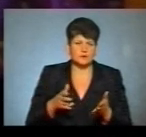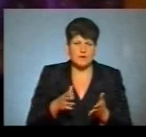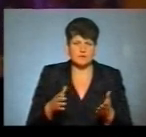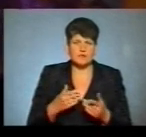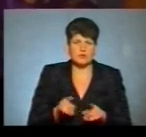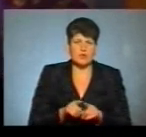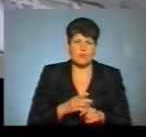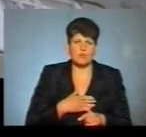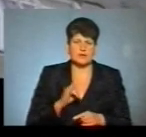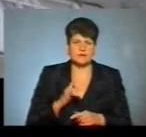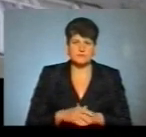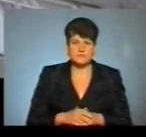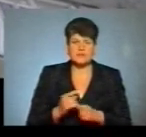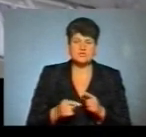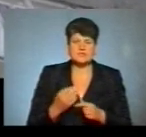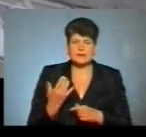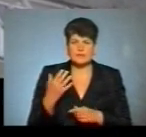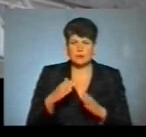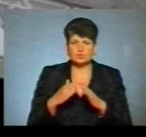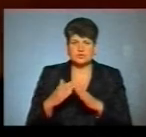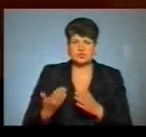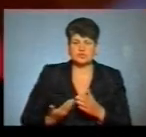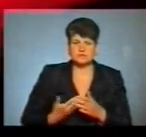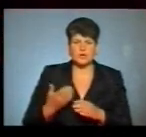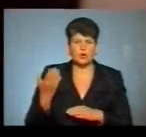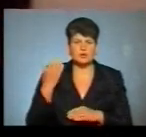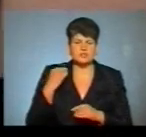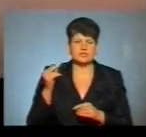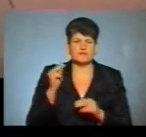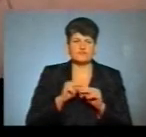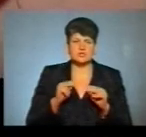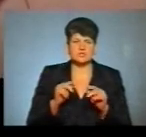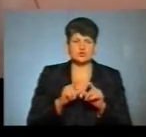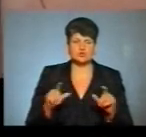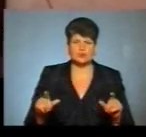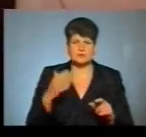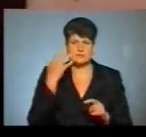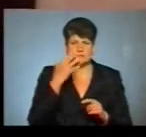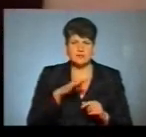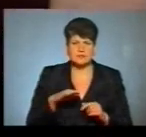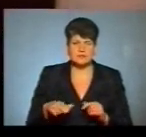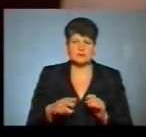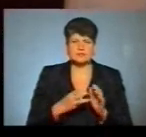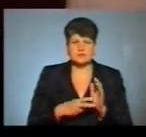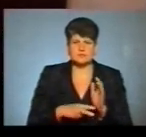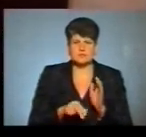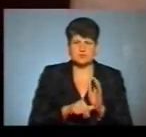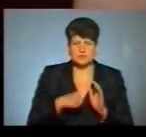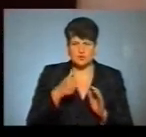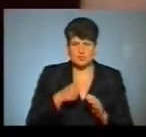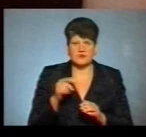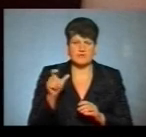вона дитина моя. Через кілька будинків проживає колишня вчителька школи для незрячих дітей, 68-річна